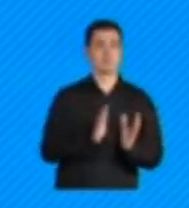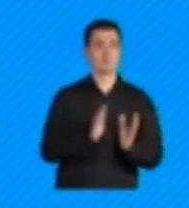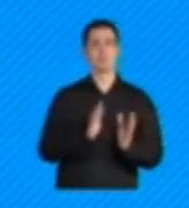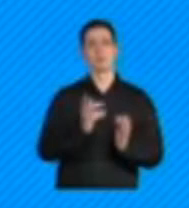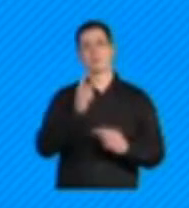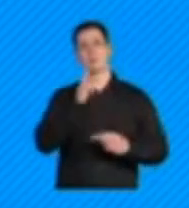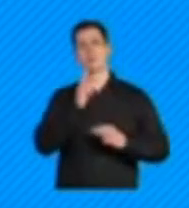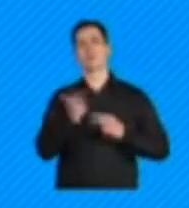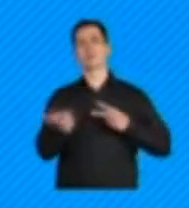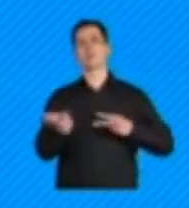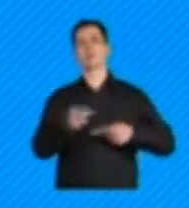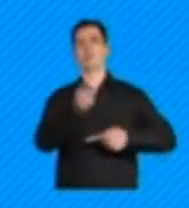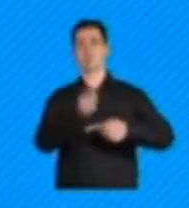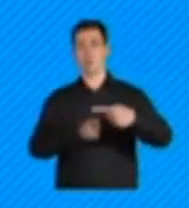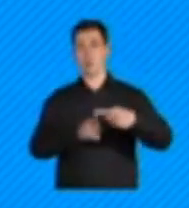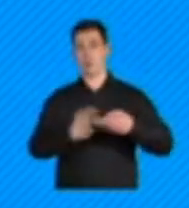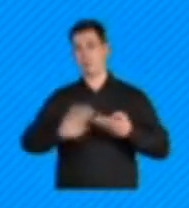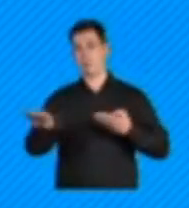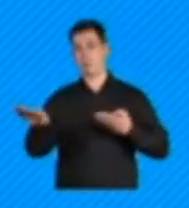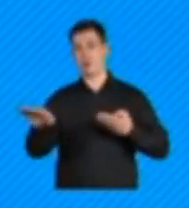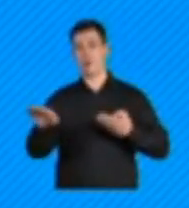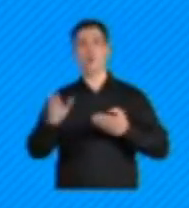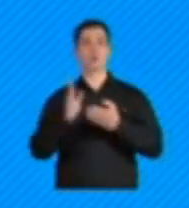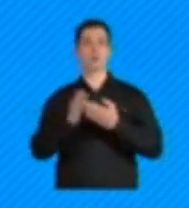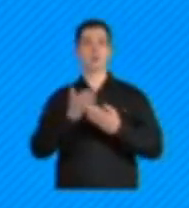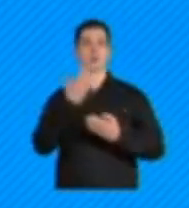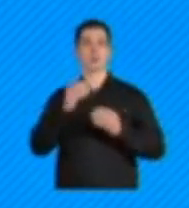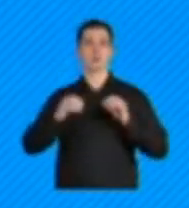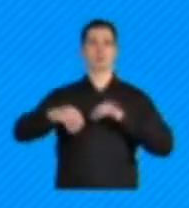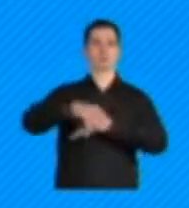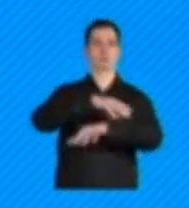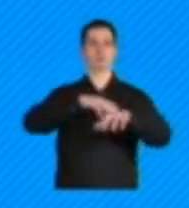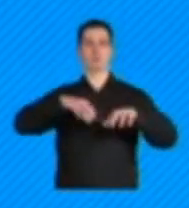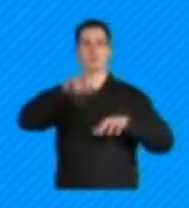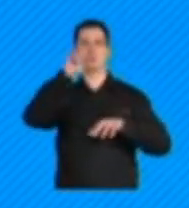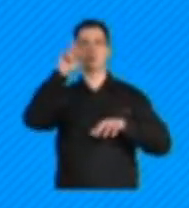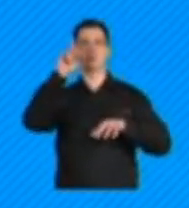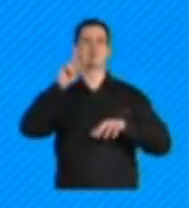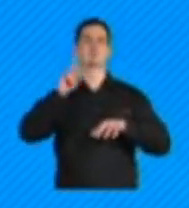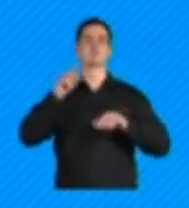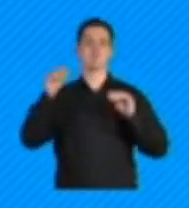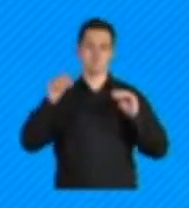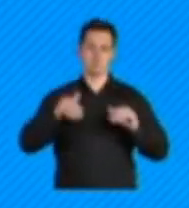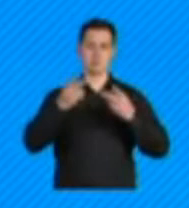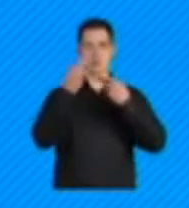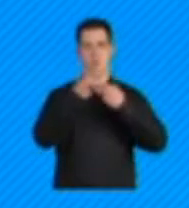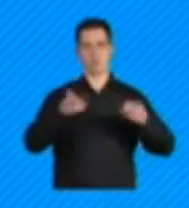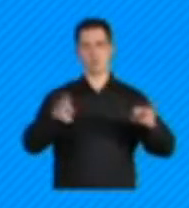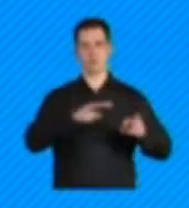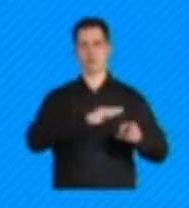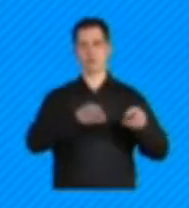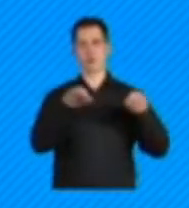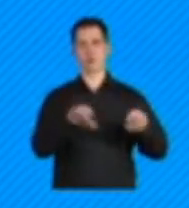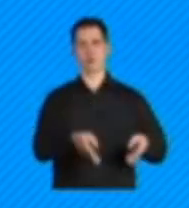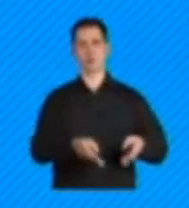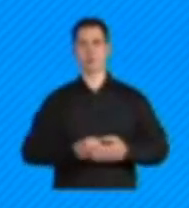drugiej połowie listopada, upewniwszy się, że nie ma dużych skupisk ludzkich, będzie można odwiedzić pewnie groby.